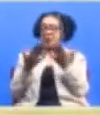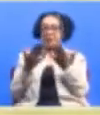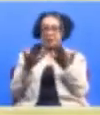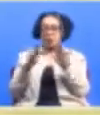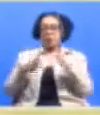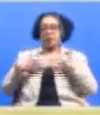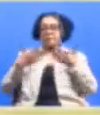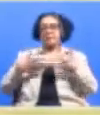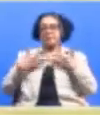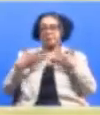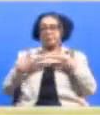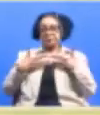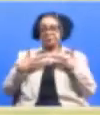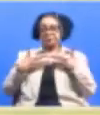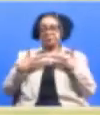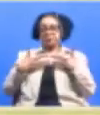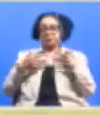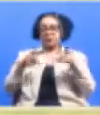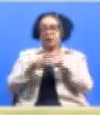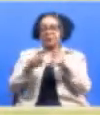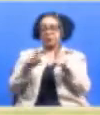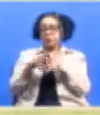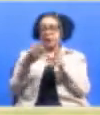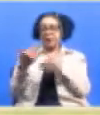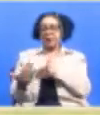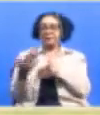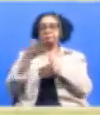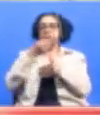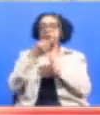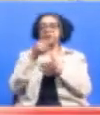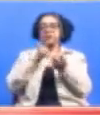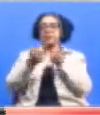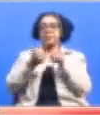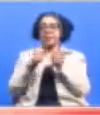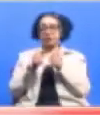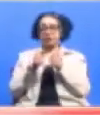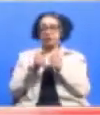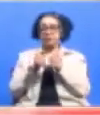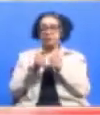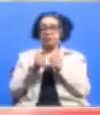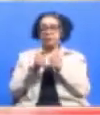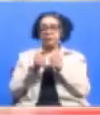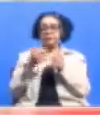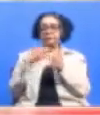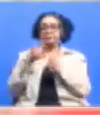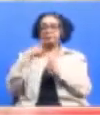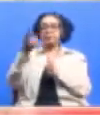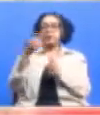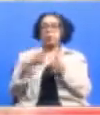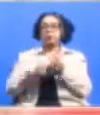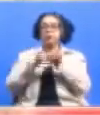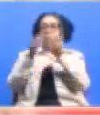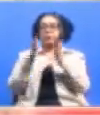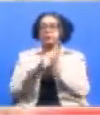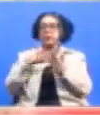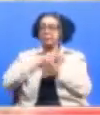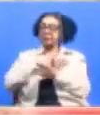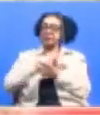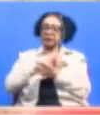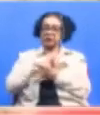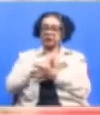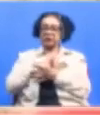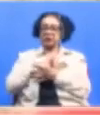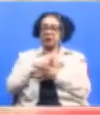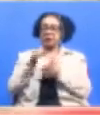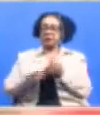happy and like we are Young Boys, the champions, eh? Nataka kuambia fans wetu, tafadhali to